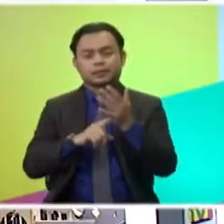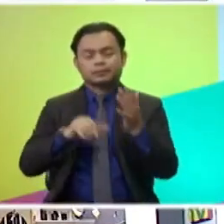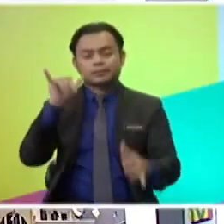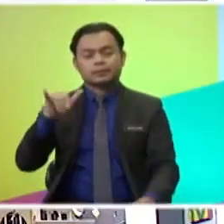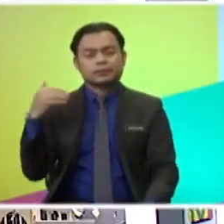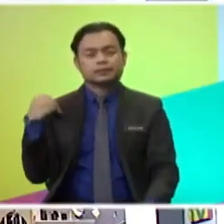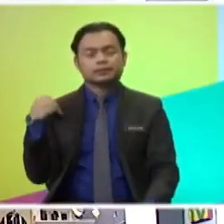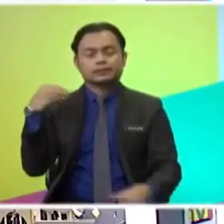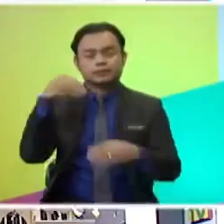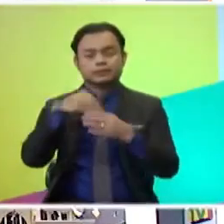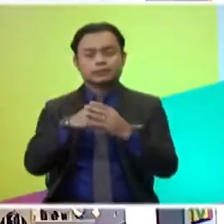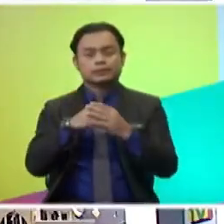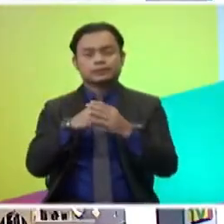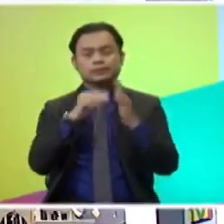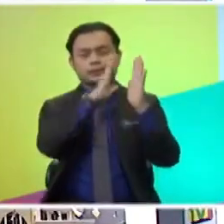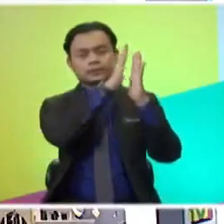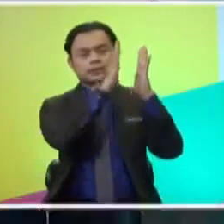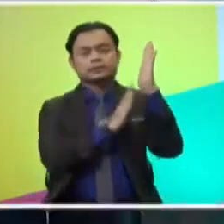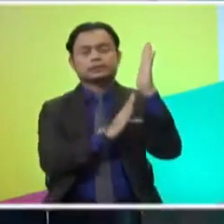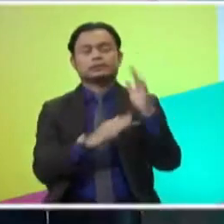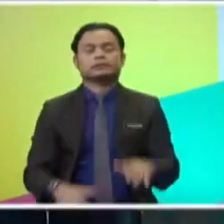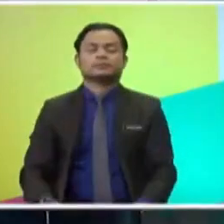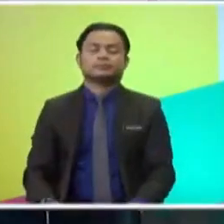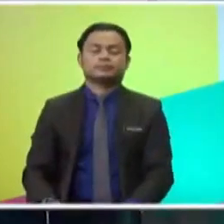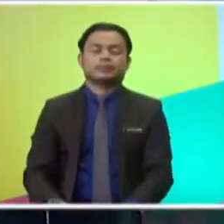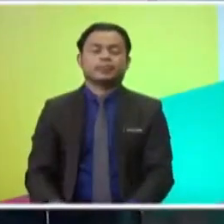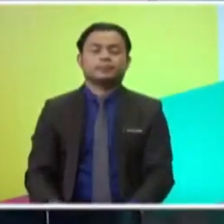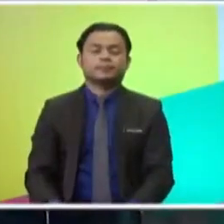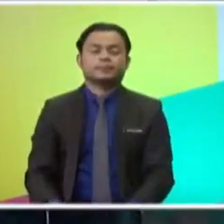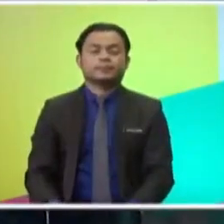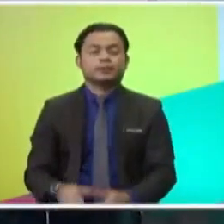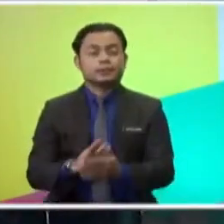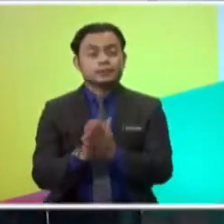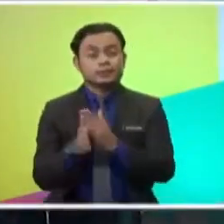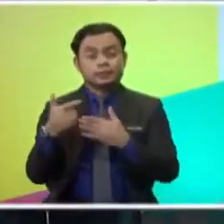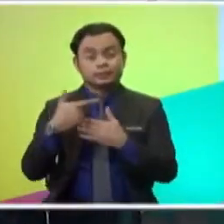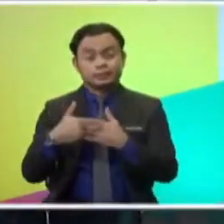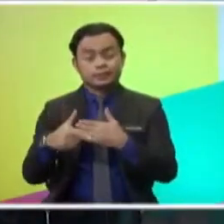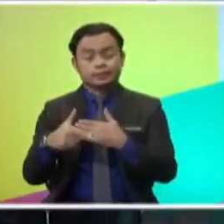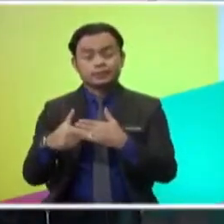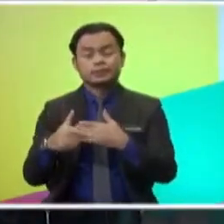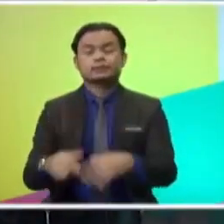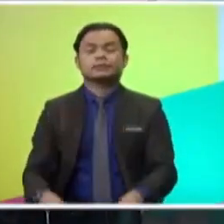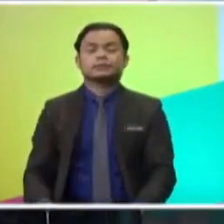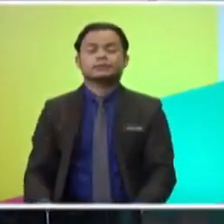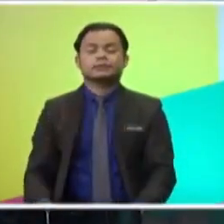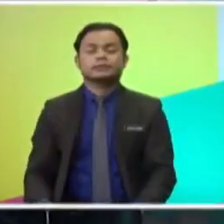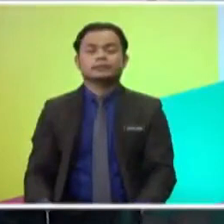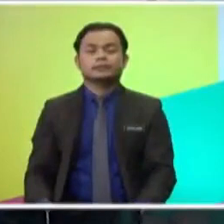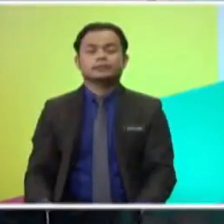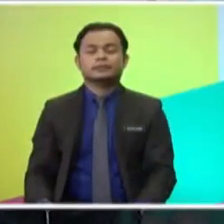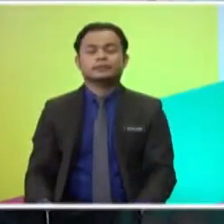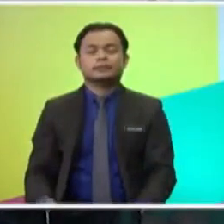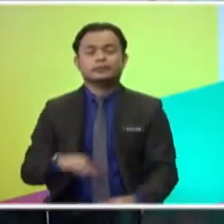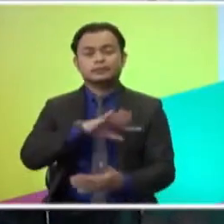Itu perbezaannya. Yang lain-lain semua sama saja sebenarnya. Jadi selepas ini Cikgu Liana dan juga Cikgu Zakaria, saya akan tunjukkan kepada